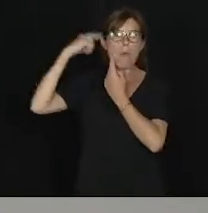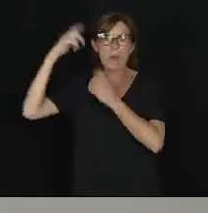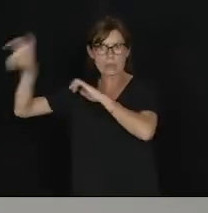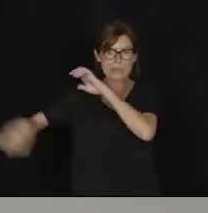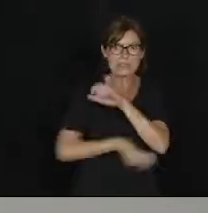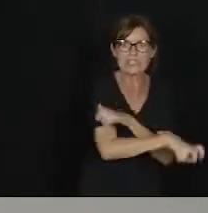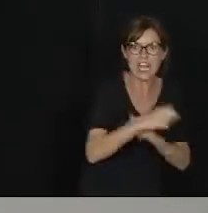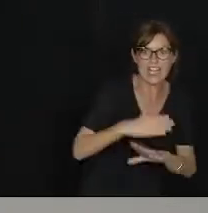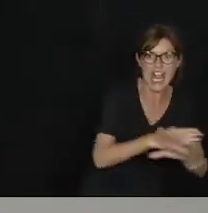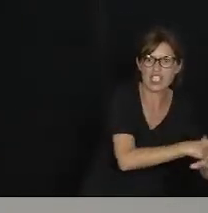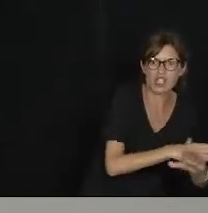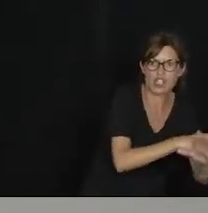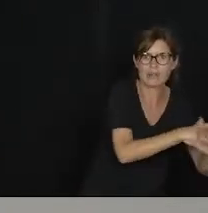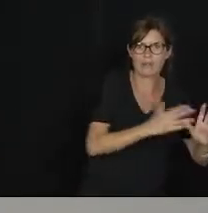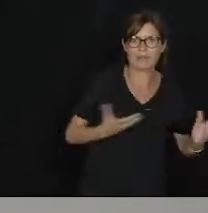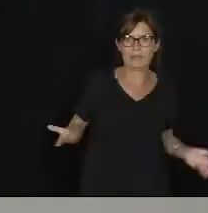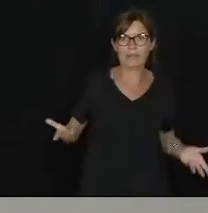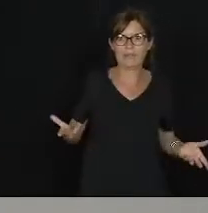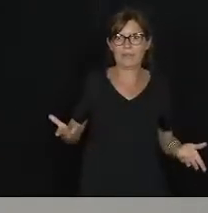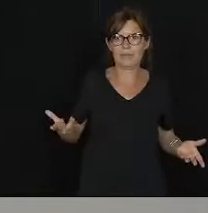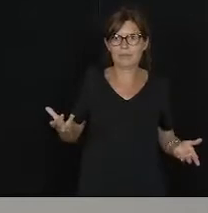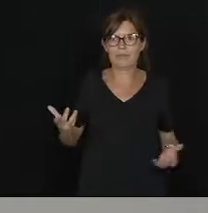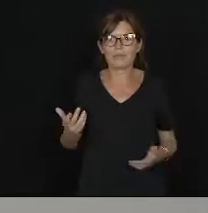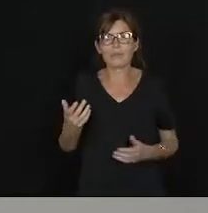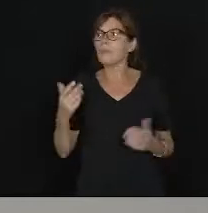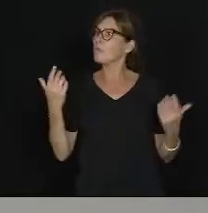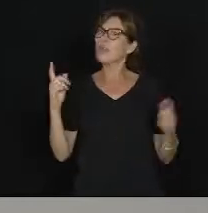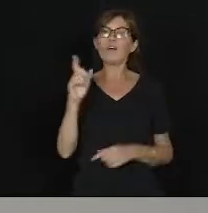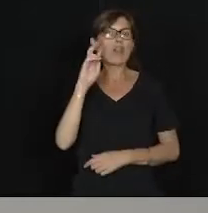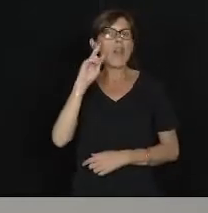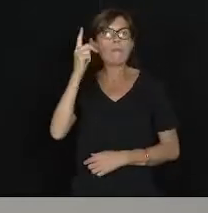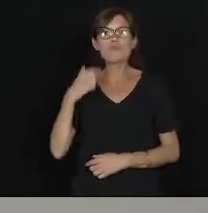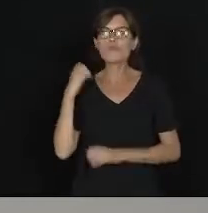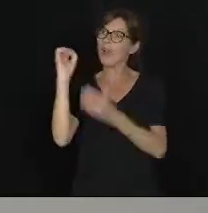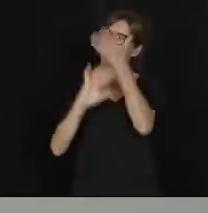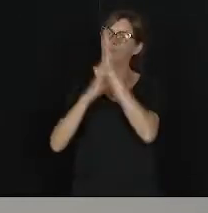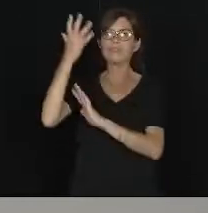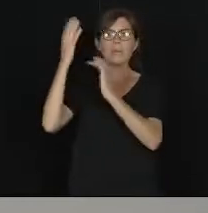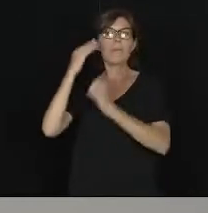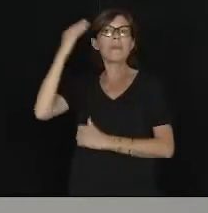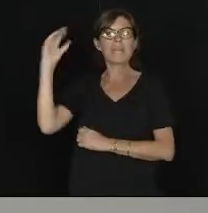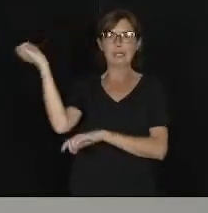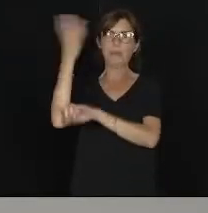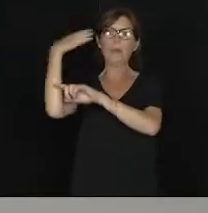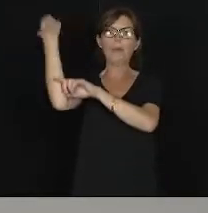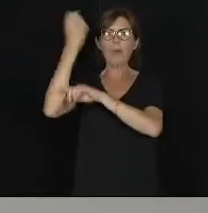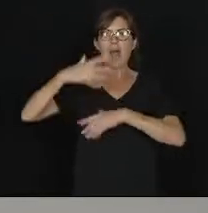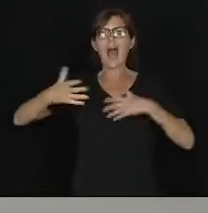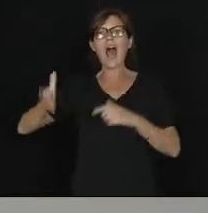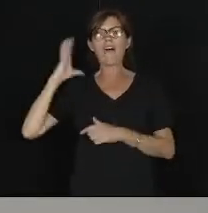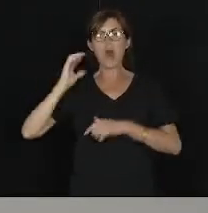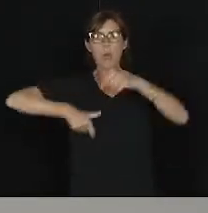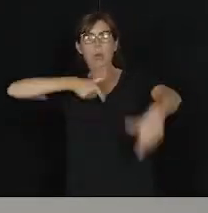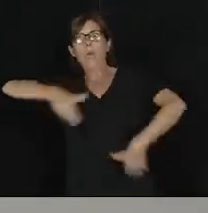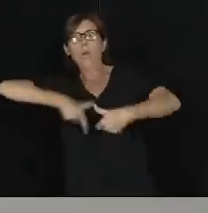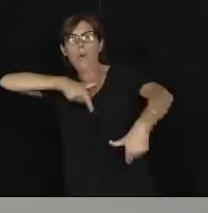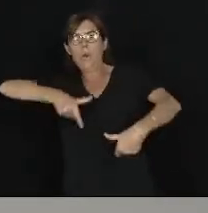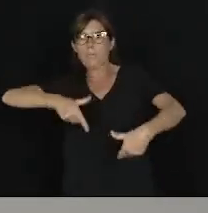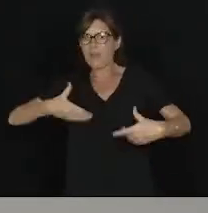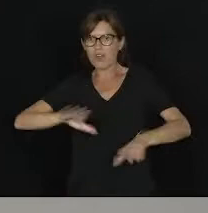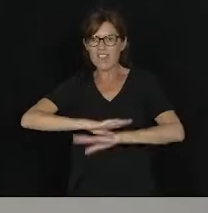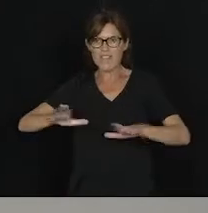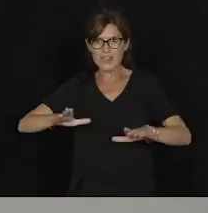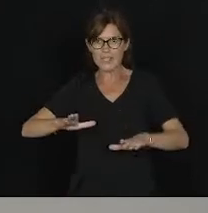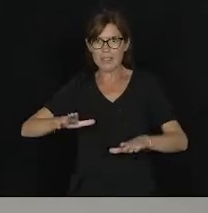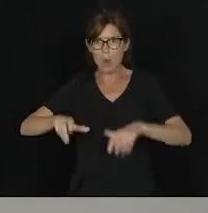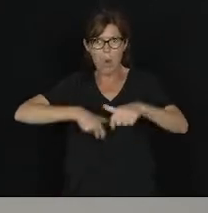anthropologiques, pourrait-on dire, des alertes incendies traditionnelles. Hein, on ne sort plus dans la cour en courant dans les escaliers. On doit tout au contraire se coucher,